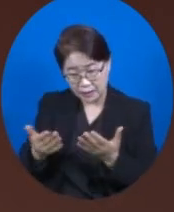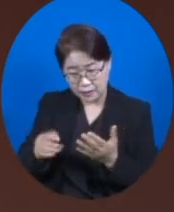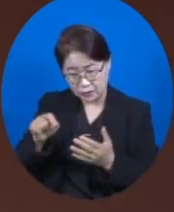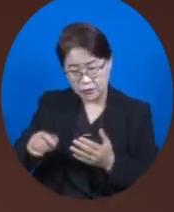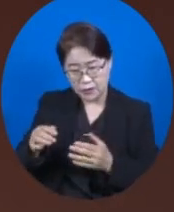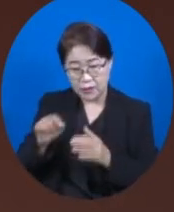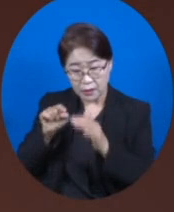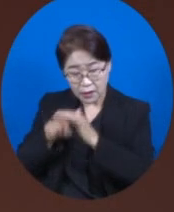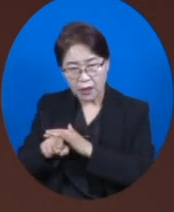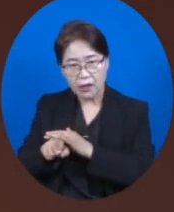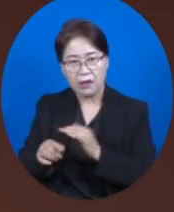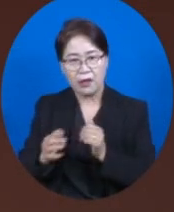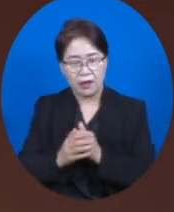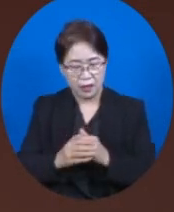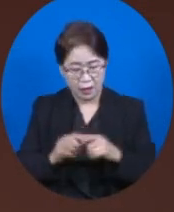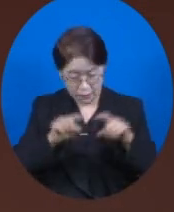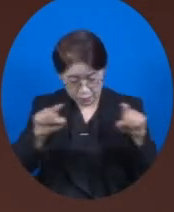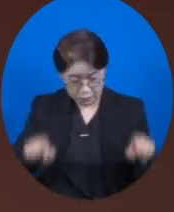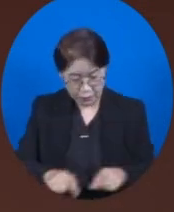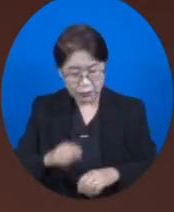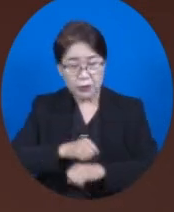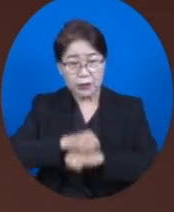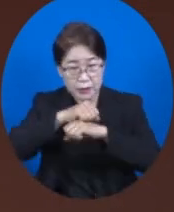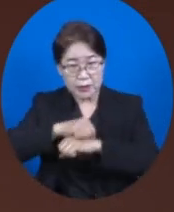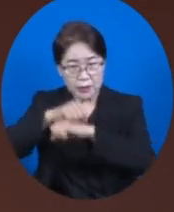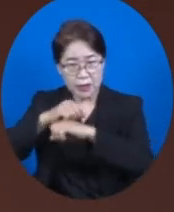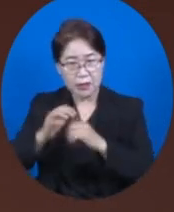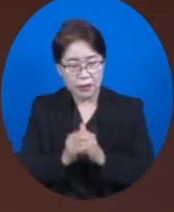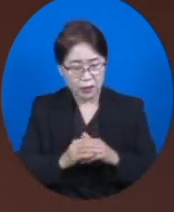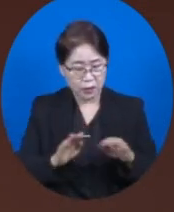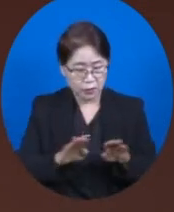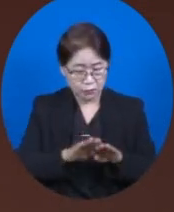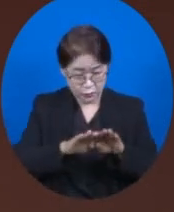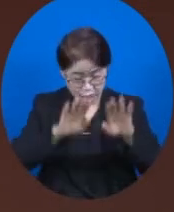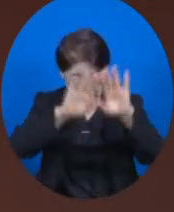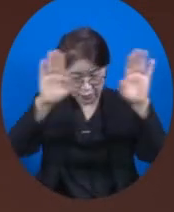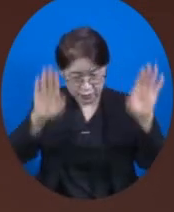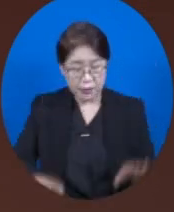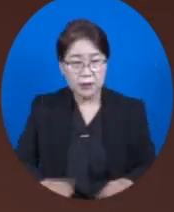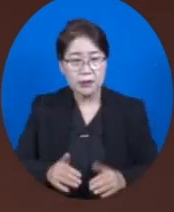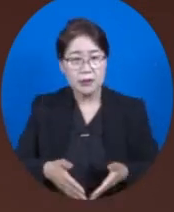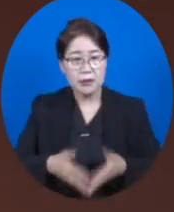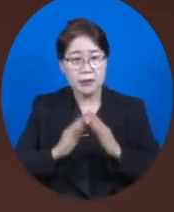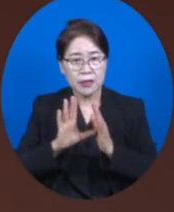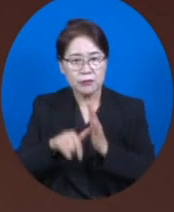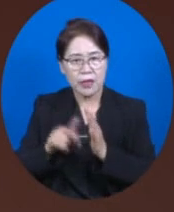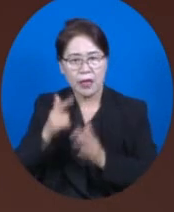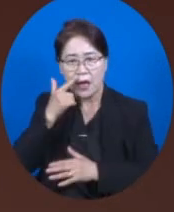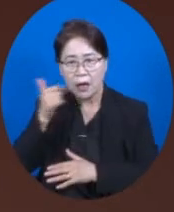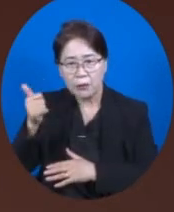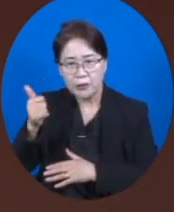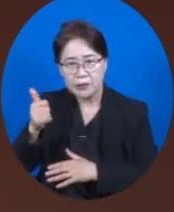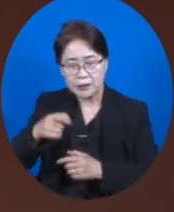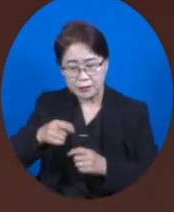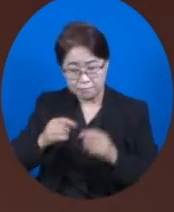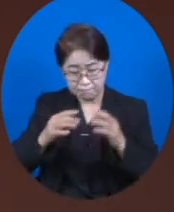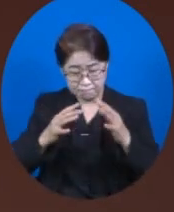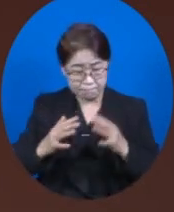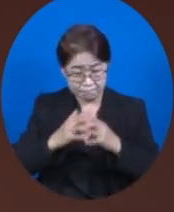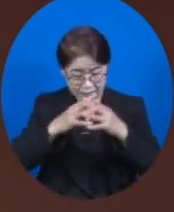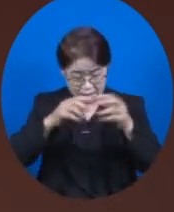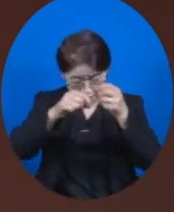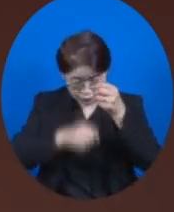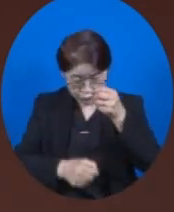되면 벽돌을 쌓는다든지 아니면 문틀을 세운다든지 할 때 보게 되면 언제나 저희 아버님이 이렇게 다림줄을 가지고